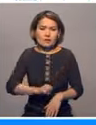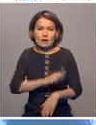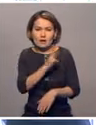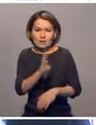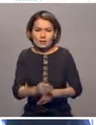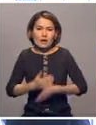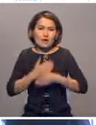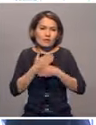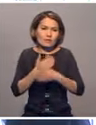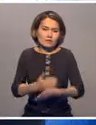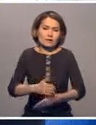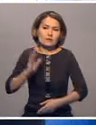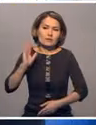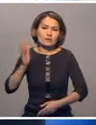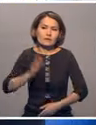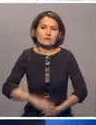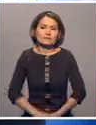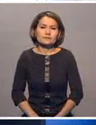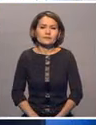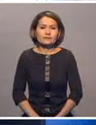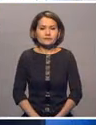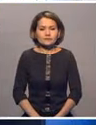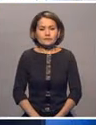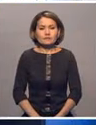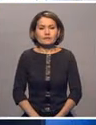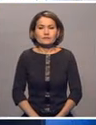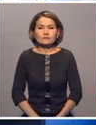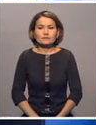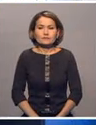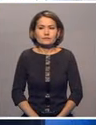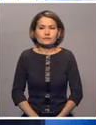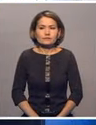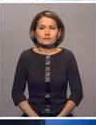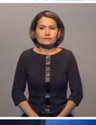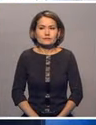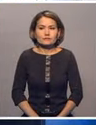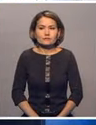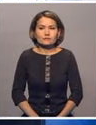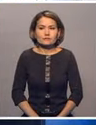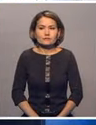өзі оларды жұмыс орналастыру жолдарын қарастырады.